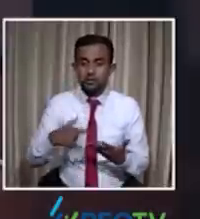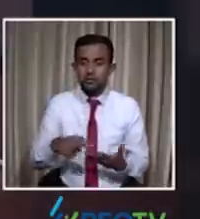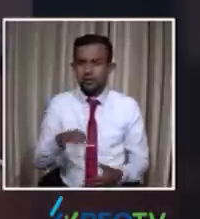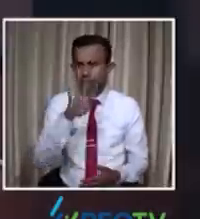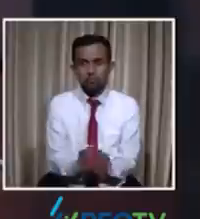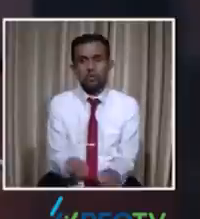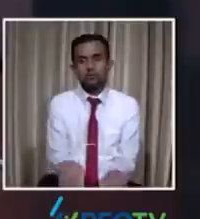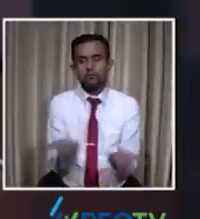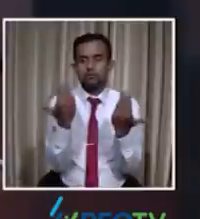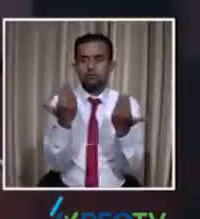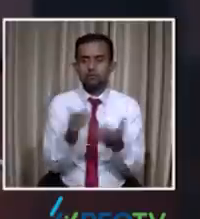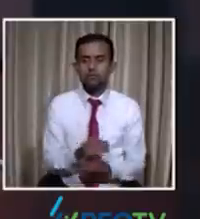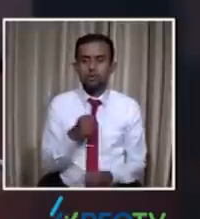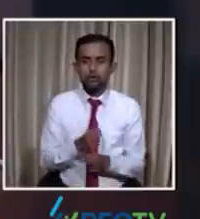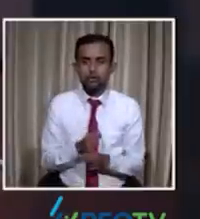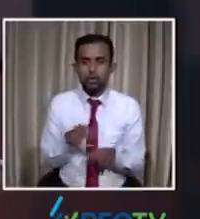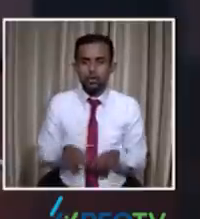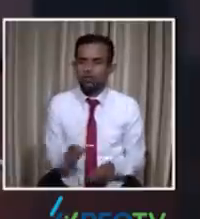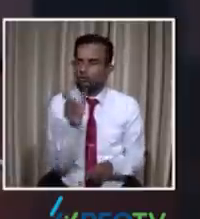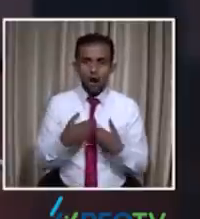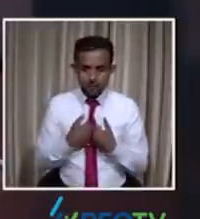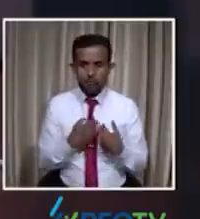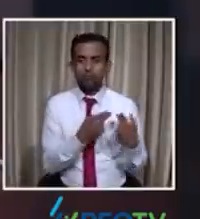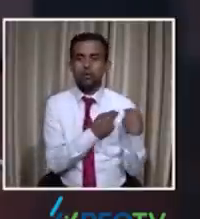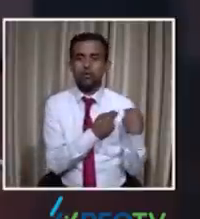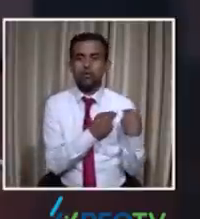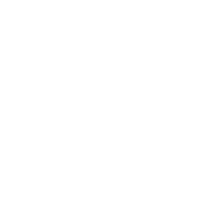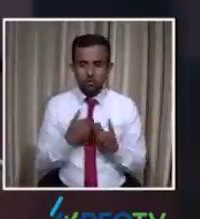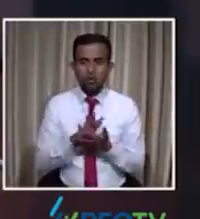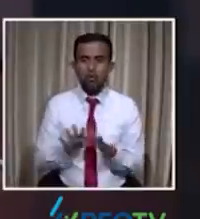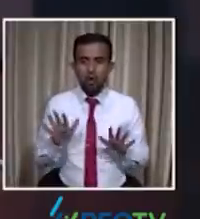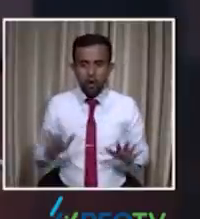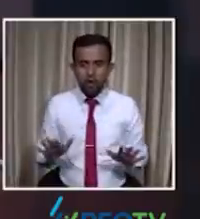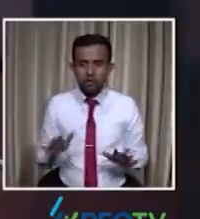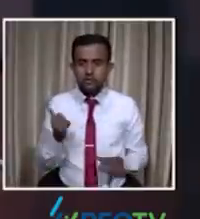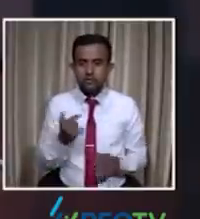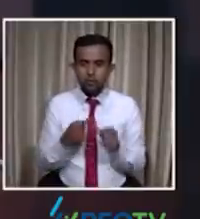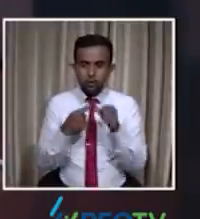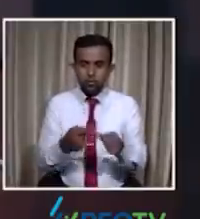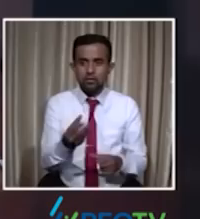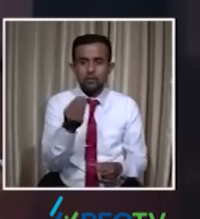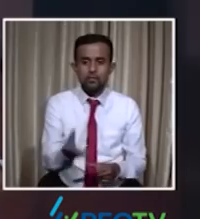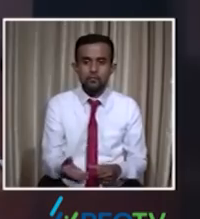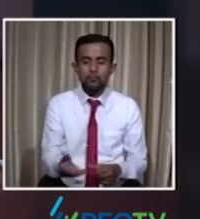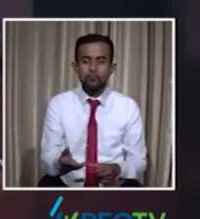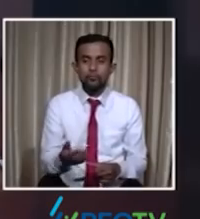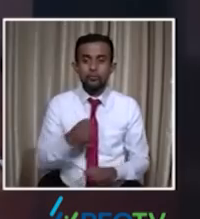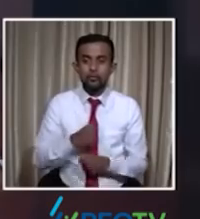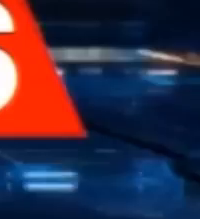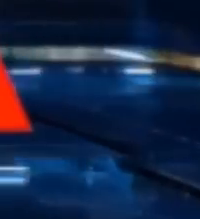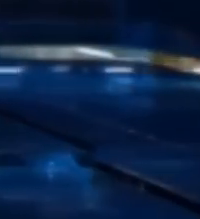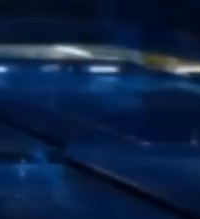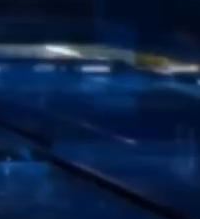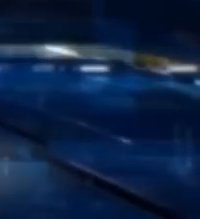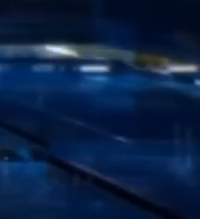මේක කරන්න කියලා. ආණ්ඩුව අද වෙනකම් වචනයක්වත් ඒකට කතා කරන්නේ. අපි ක්ලාස්ටි සමහර විසඳුම් ඉදිරිපත් කරන්න. හැබැයි රජයක ක්‍රියාත්මක